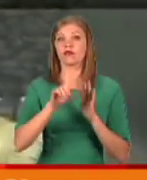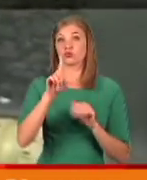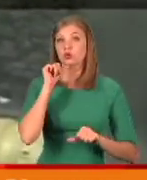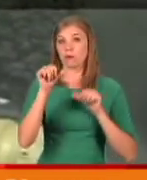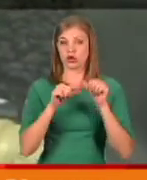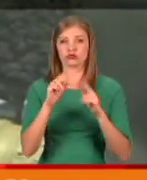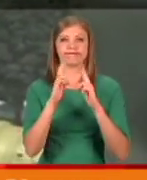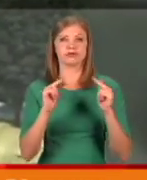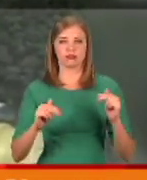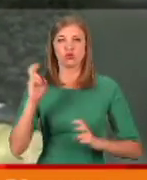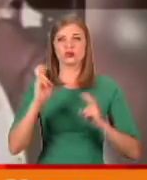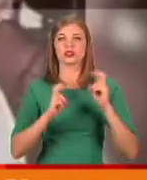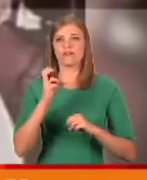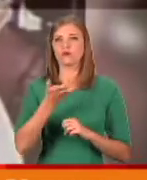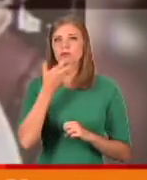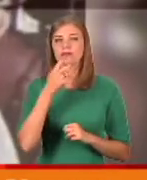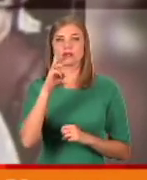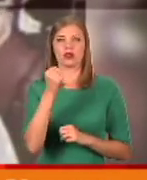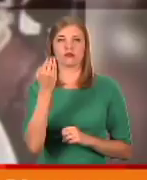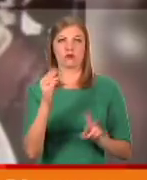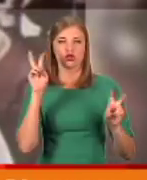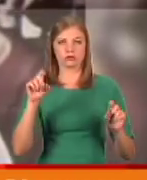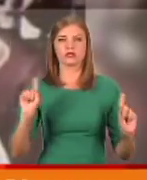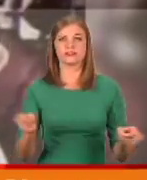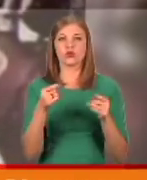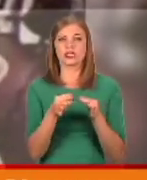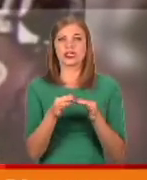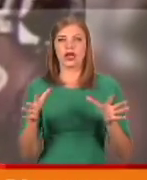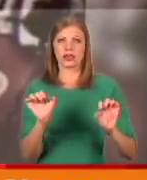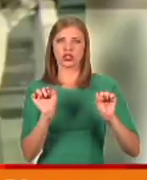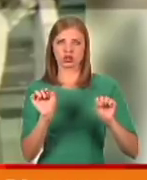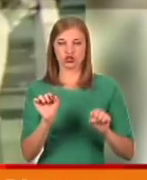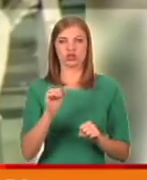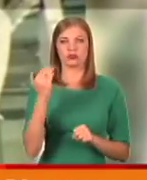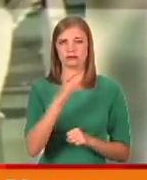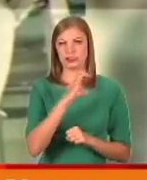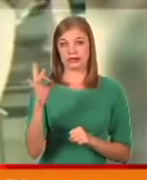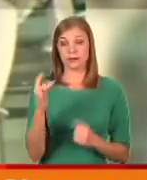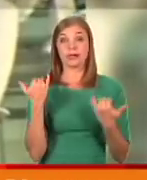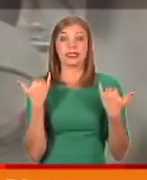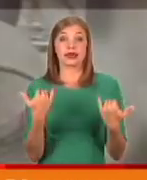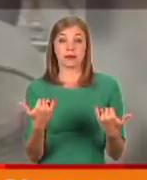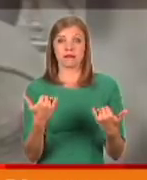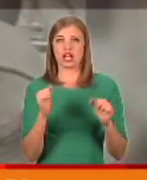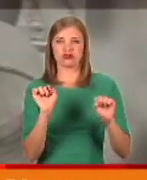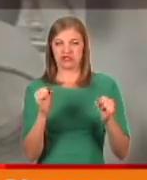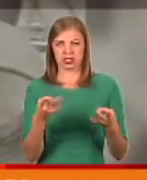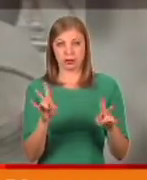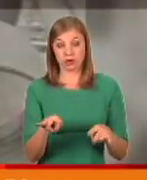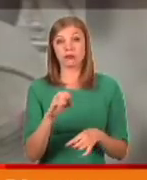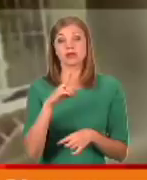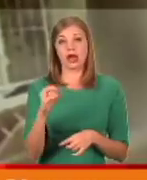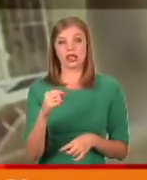Перший рік, Дніпро, завод «Південмаш», що створював ядерний щит Радянського Союзу. Тепер щит не потрібен.